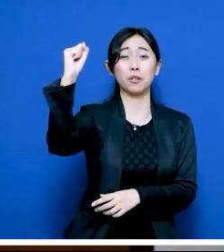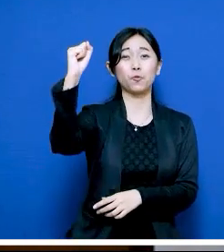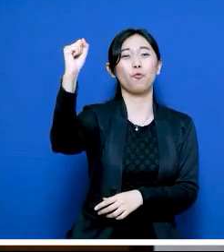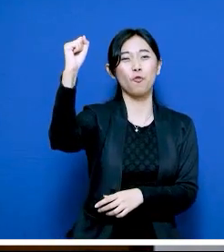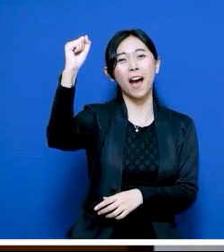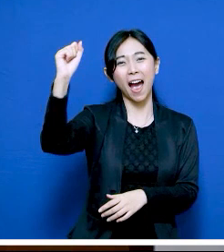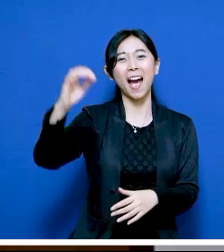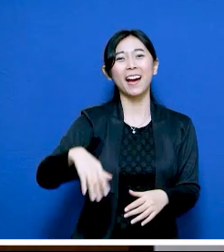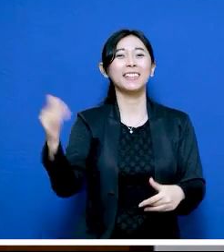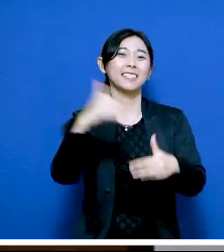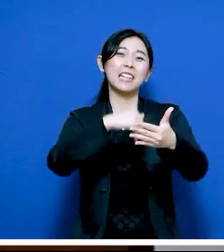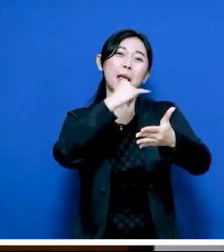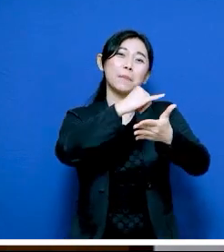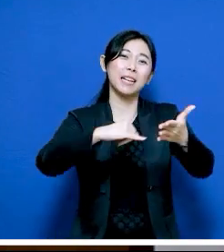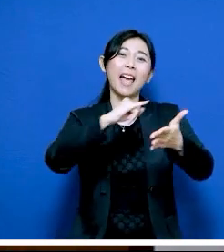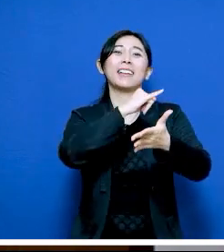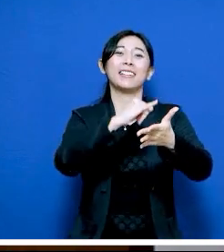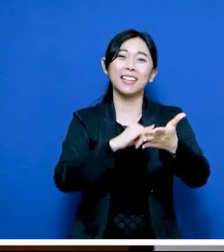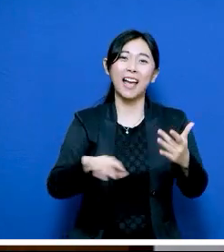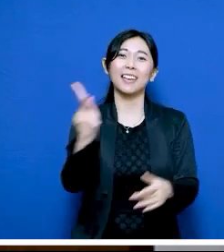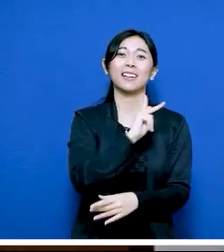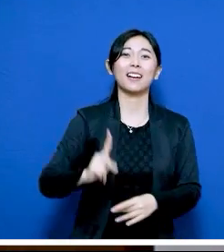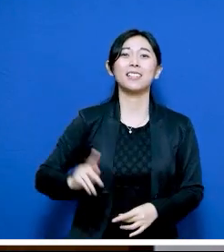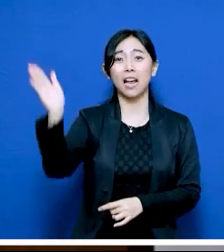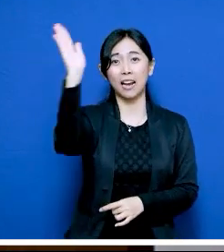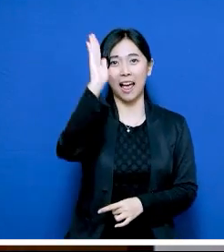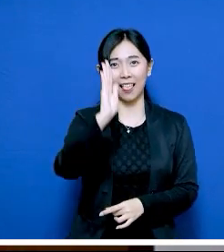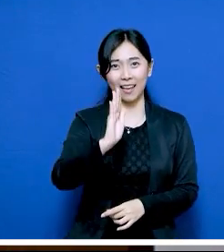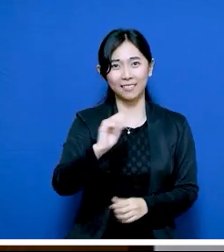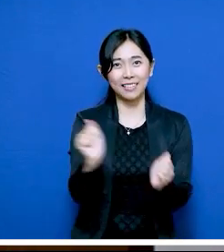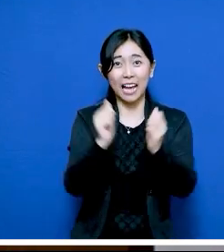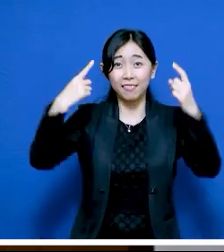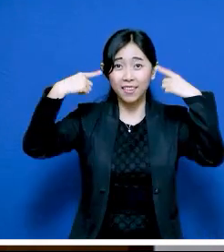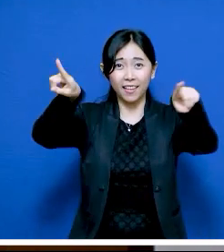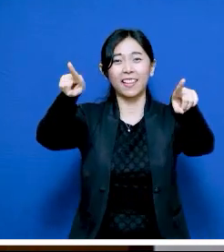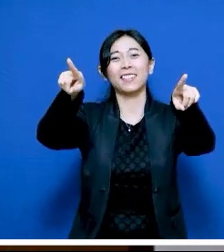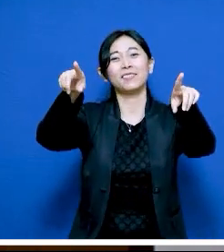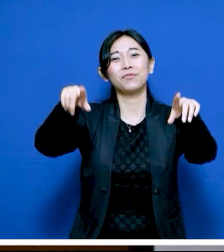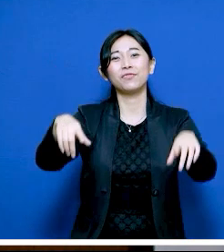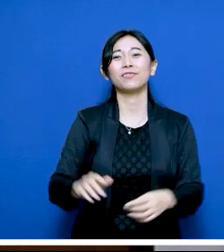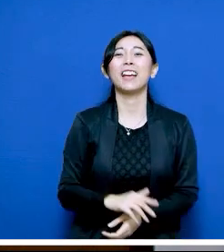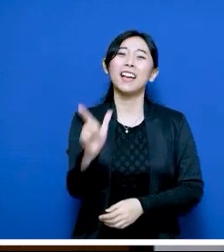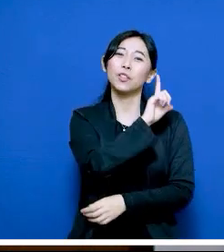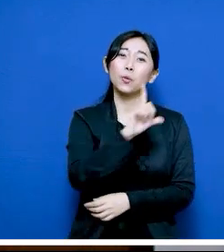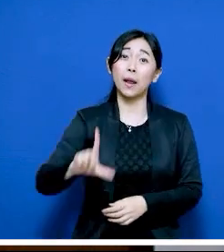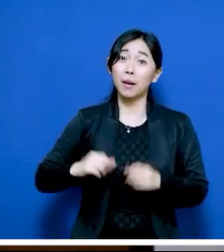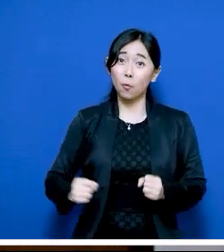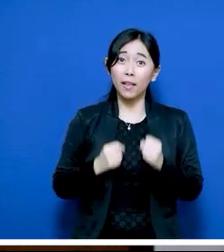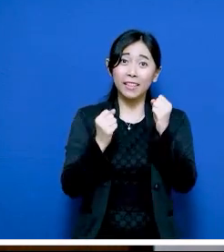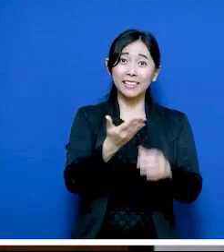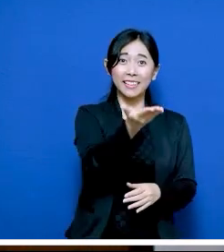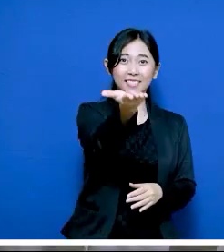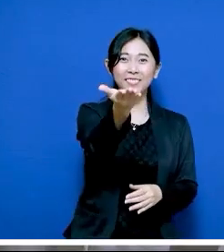memperjuangkan nilai-nilai kerajaan Allah secara nyata. Tuhan menguatkan